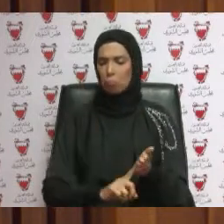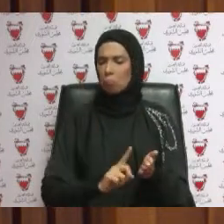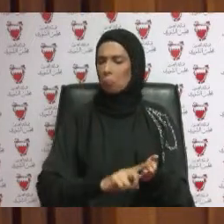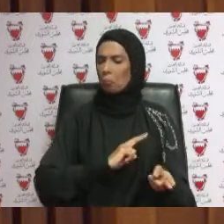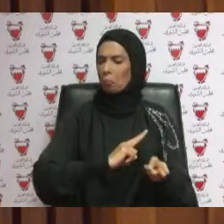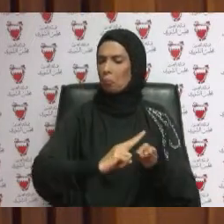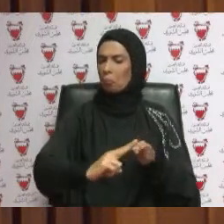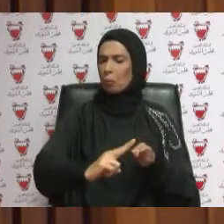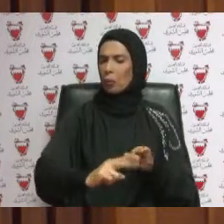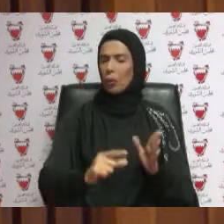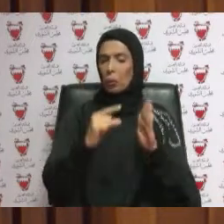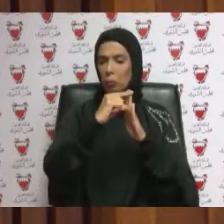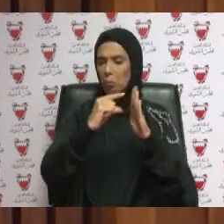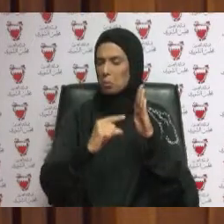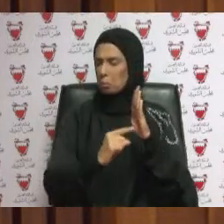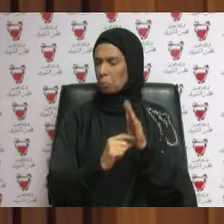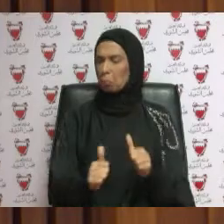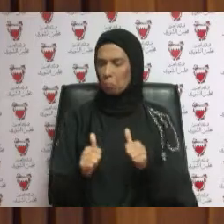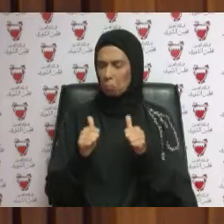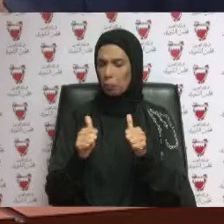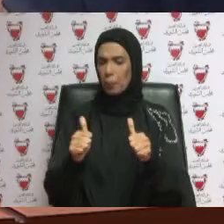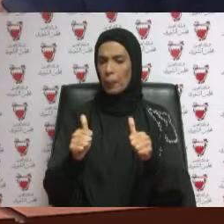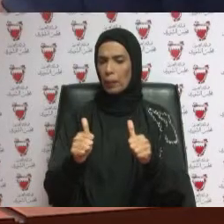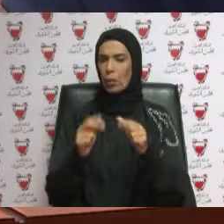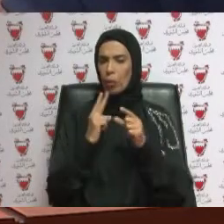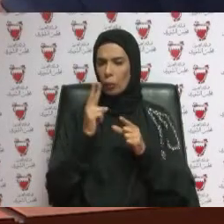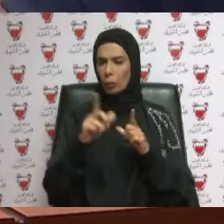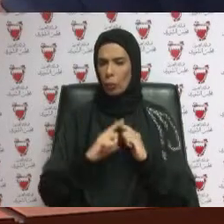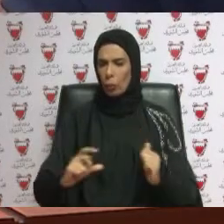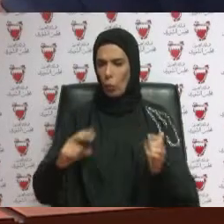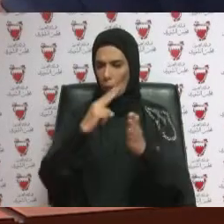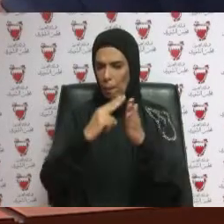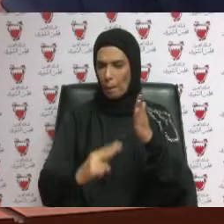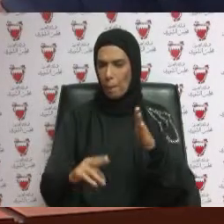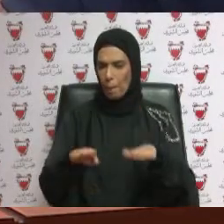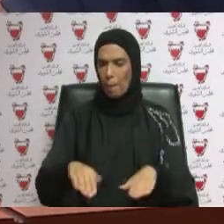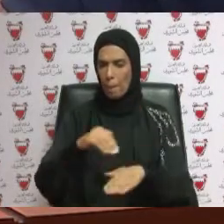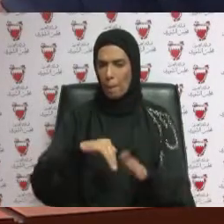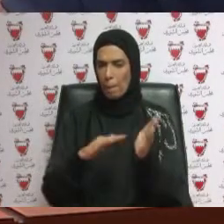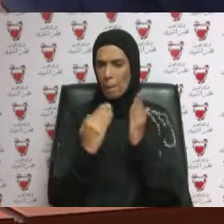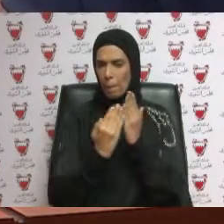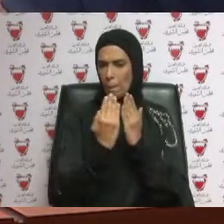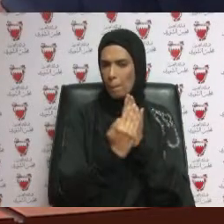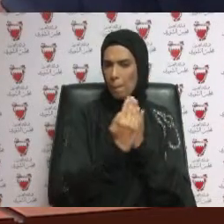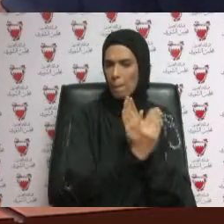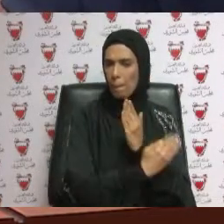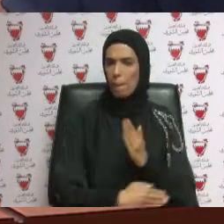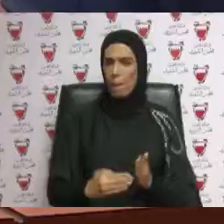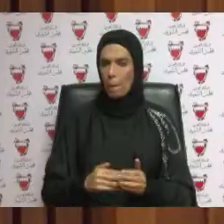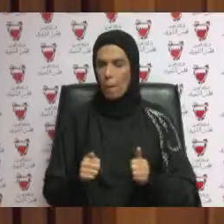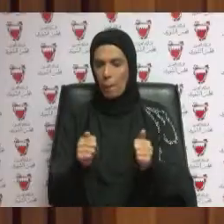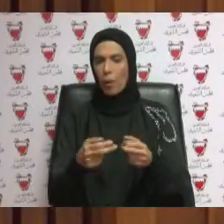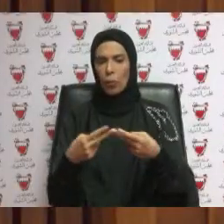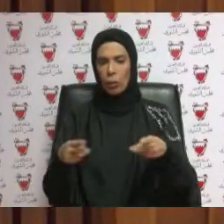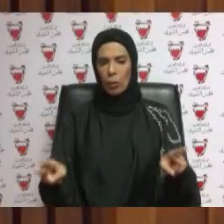المشروع من الناحية الدستورية، كما اطلعت اللجنة على قرار مجلس النواب ومرفقاته والذي انتهى إلى الموافقة